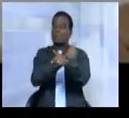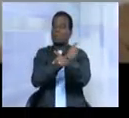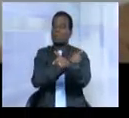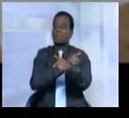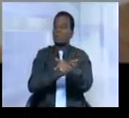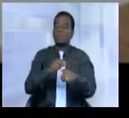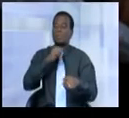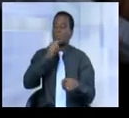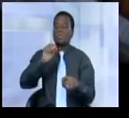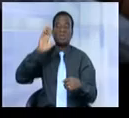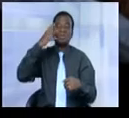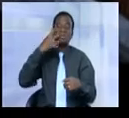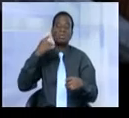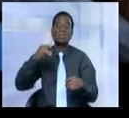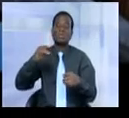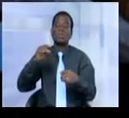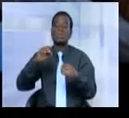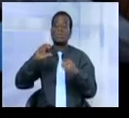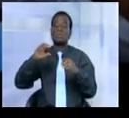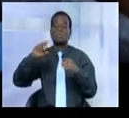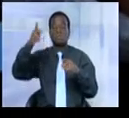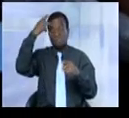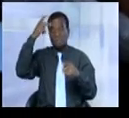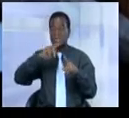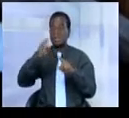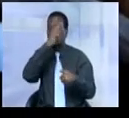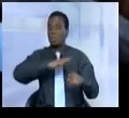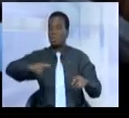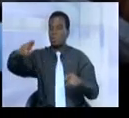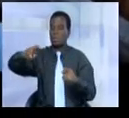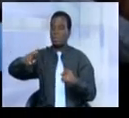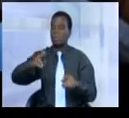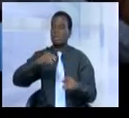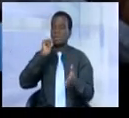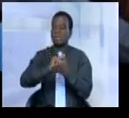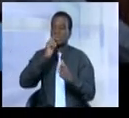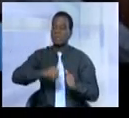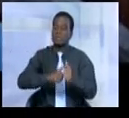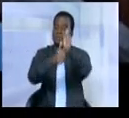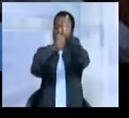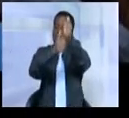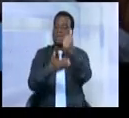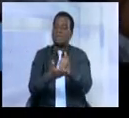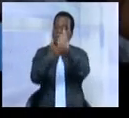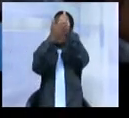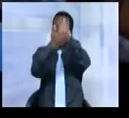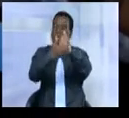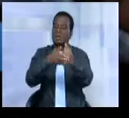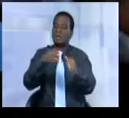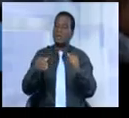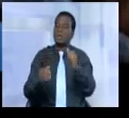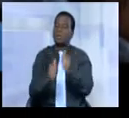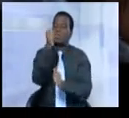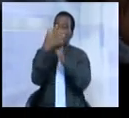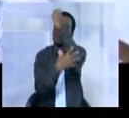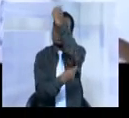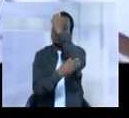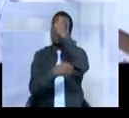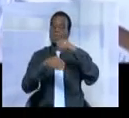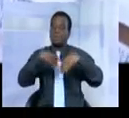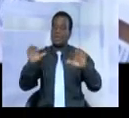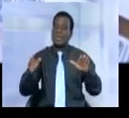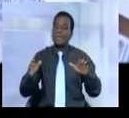de couleur politique ni religieuse. Il s'agit d'accompagner, d'aider les plus démunis à s'en